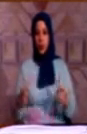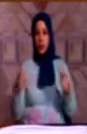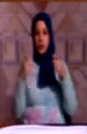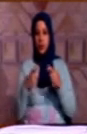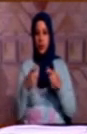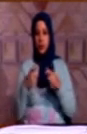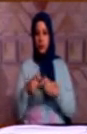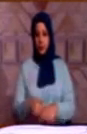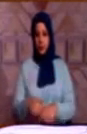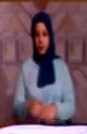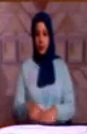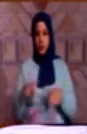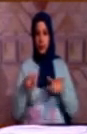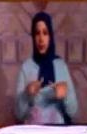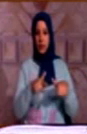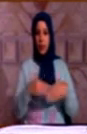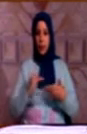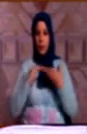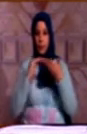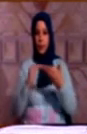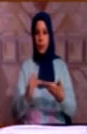او مش تدخل يعني محاوله